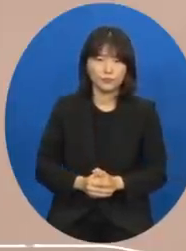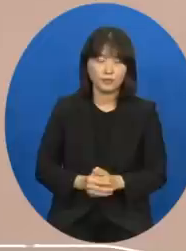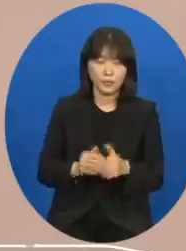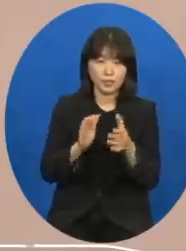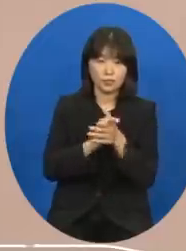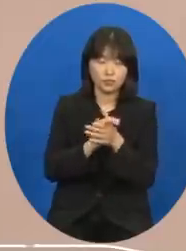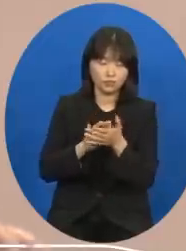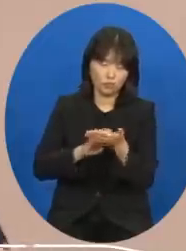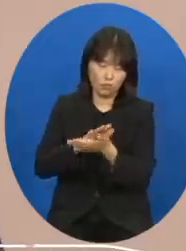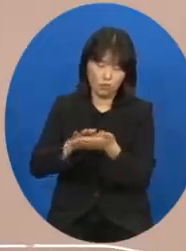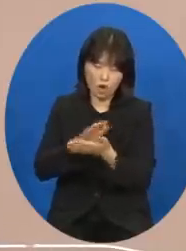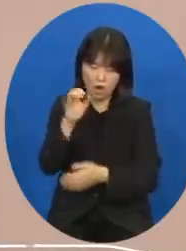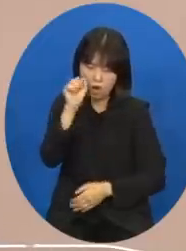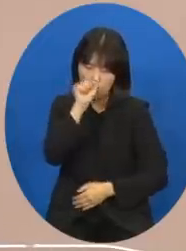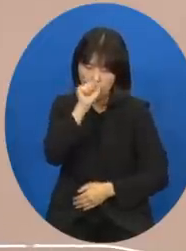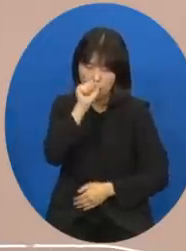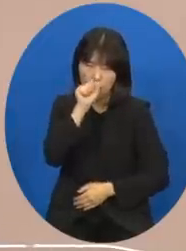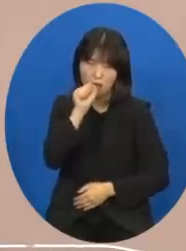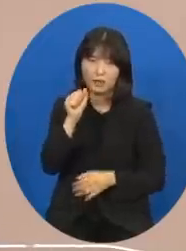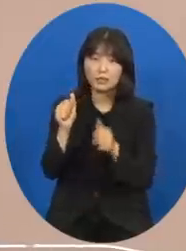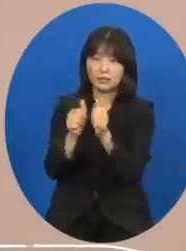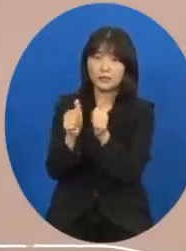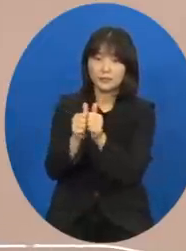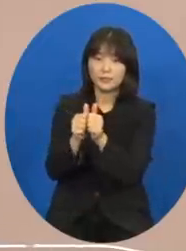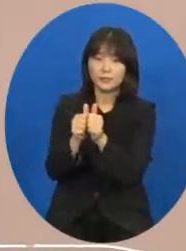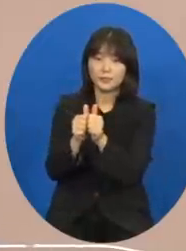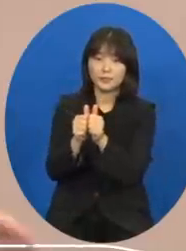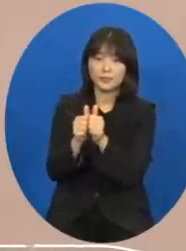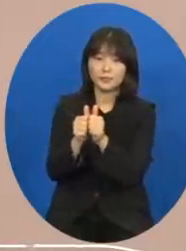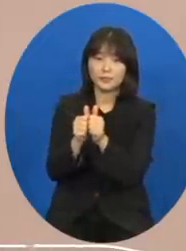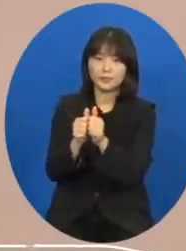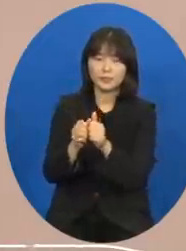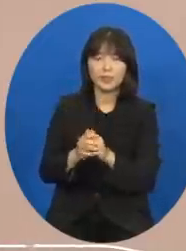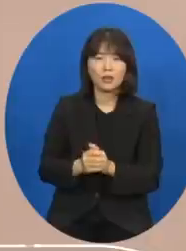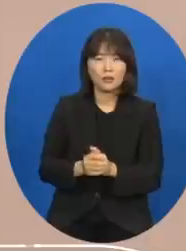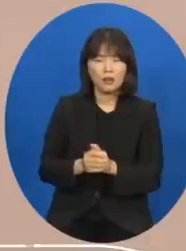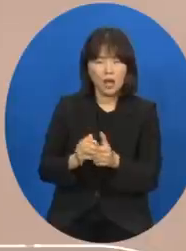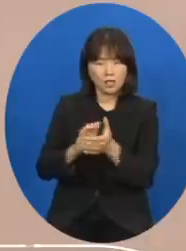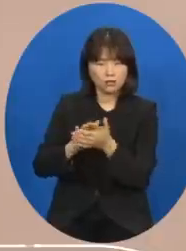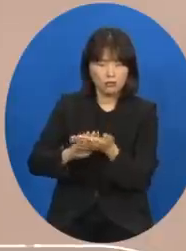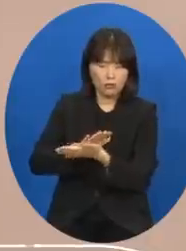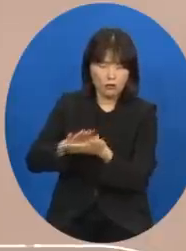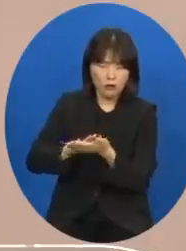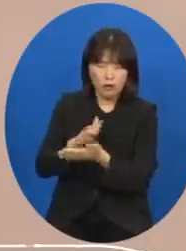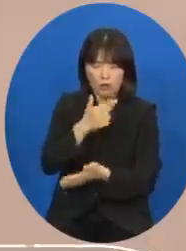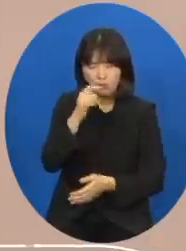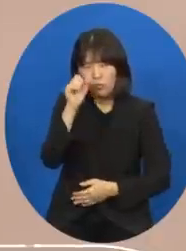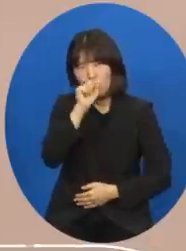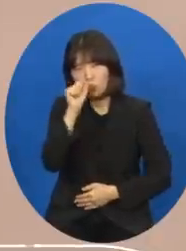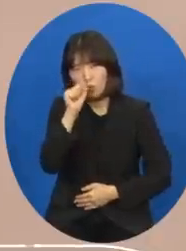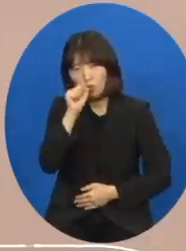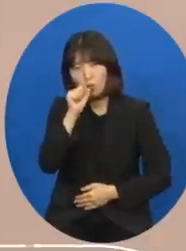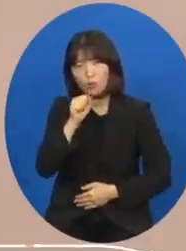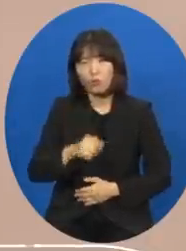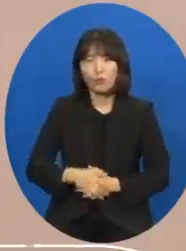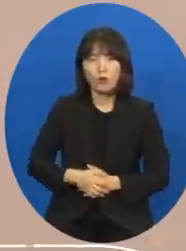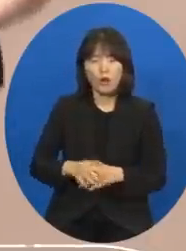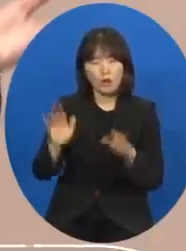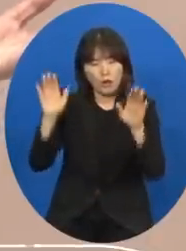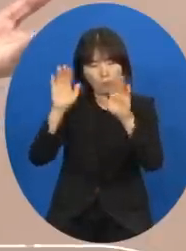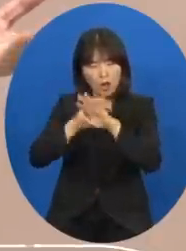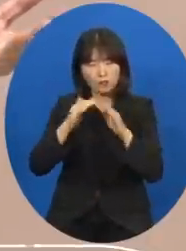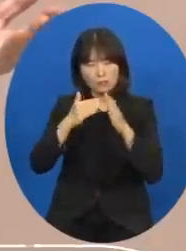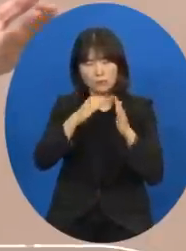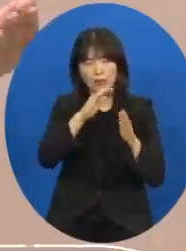친구와 놀기를 좋아하는 어느 남자분이 너무 친구랑 어울리는 게 좋아요. 밤에도 집에